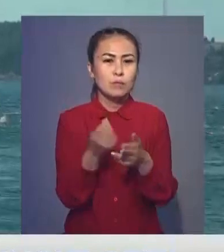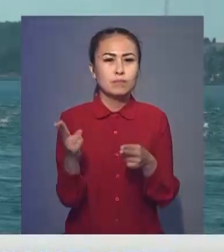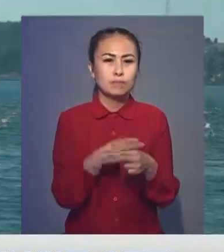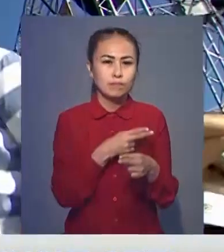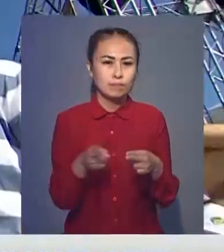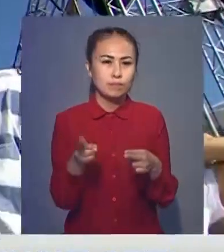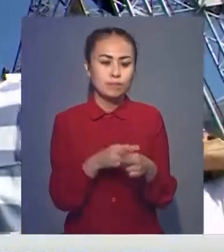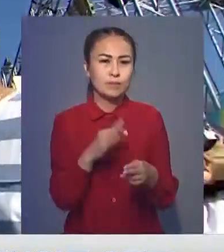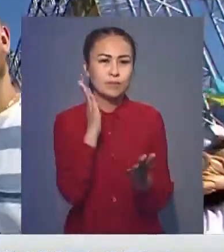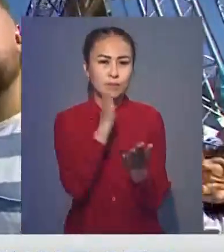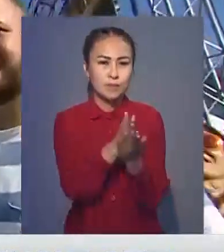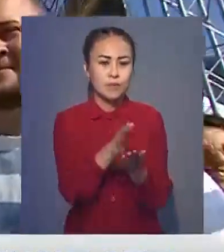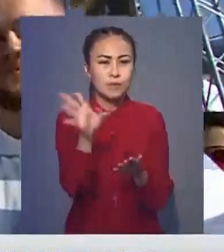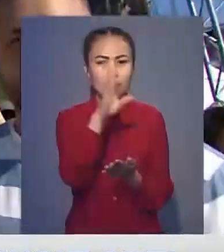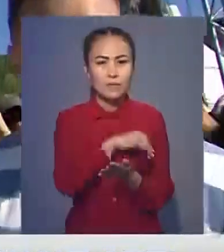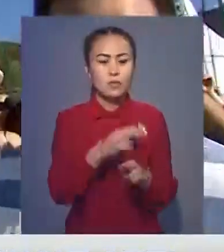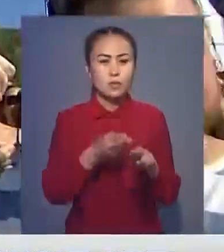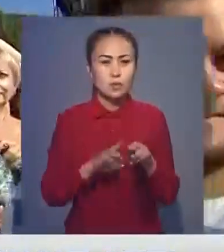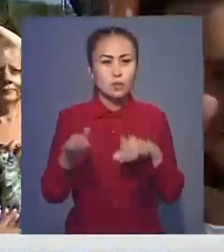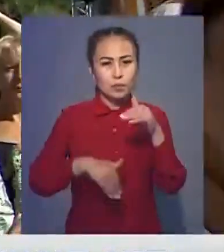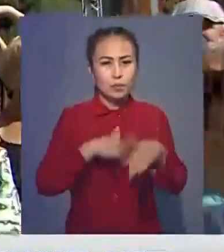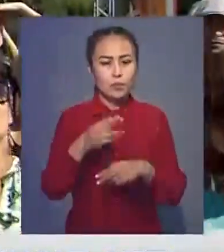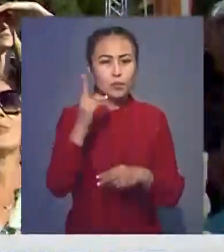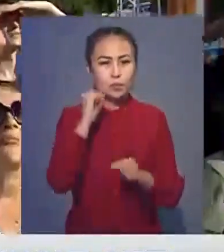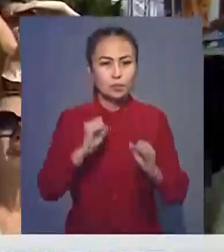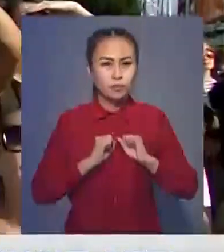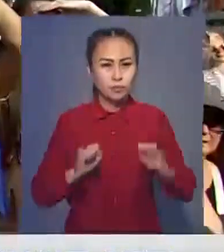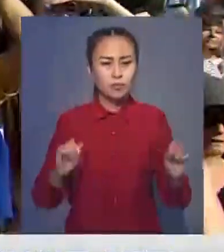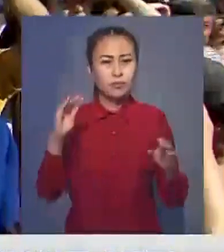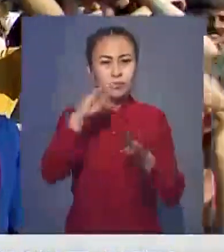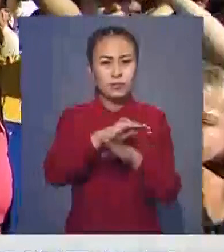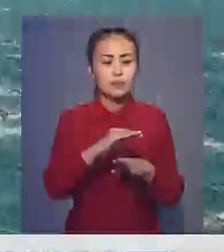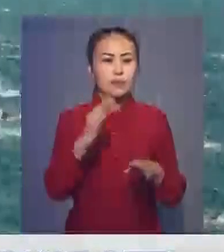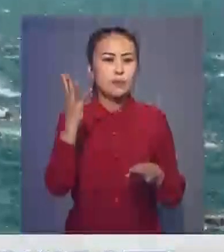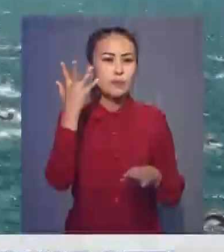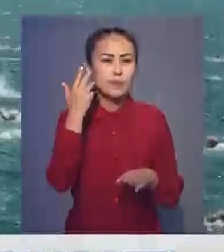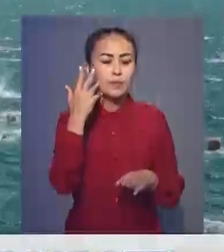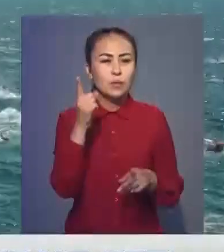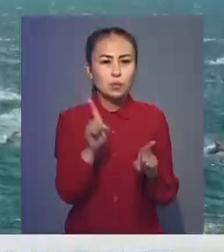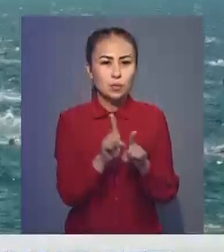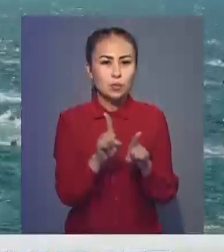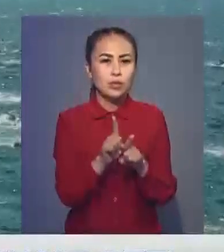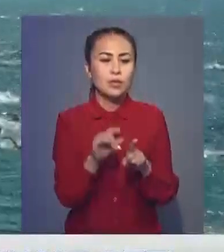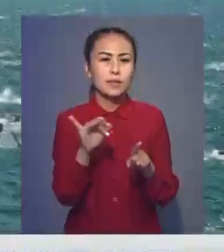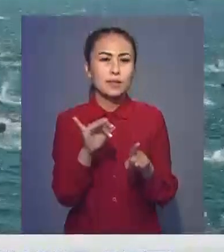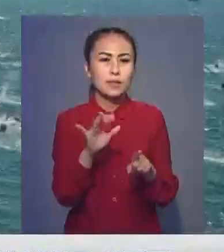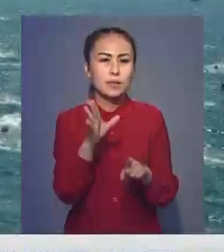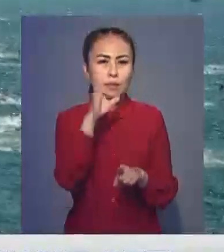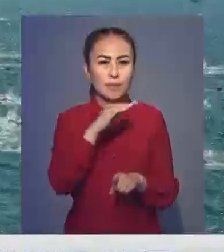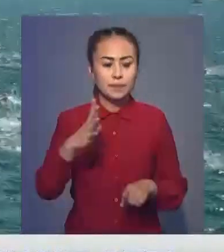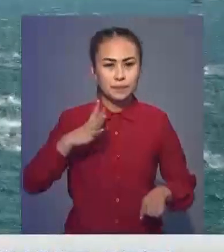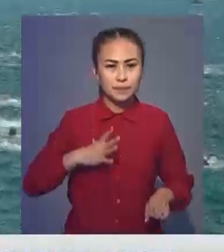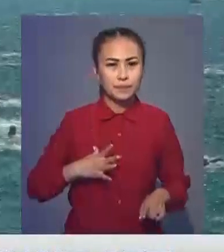тиіс. Бағыттан жаңылма жүздің өзі үлкен ерлік. Оның үстіне топ жару мақсаты да тағы бар. Ағысқа шыдап жүзгендер